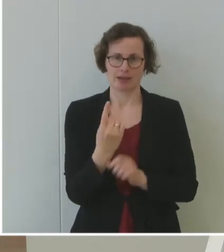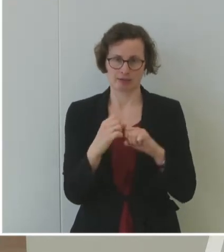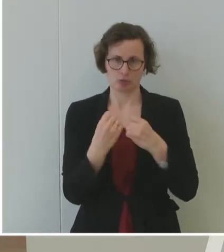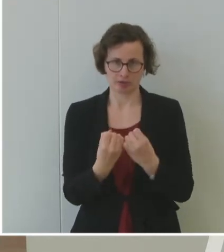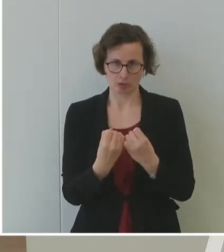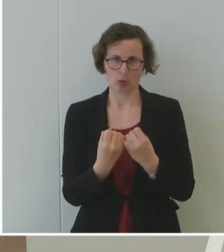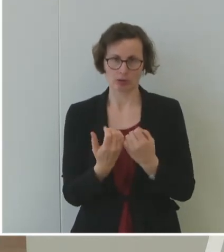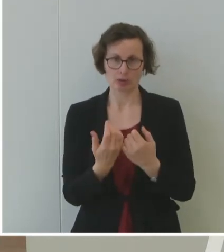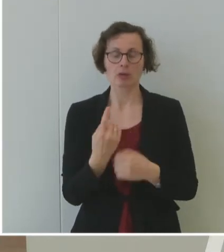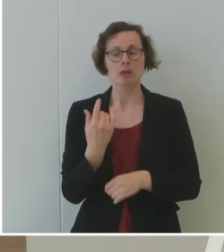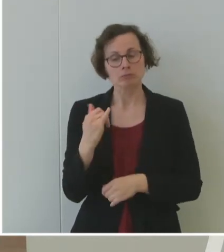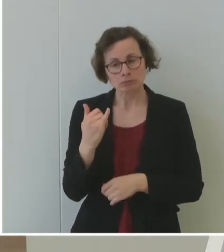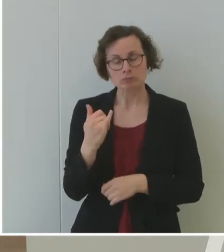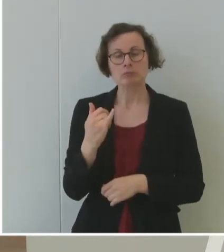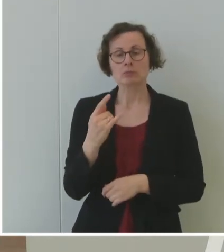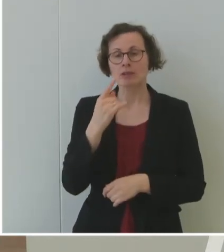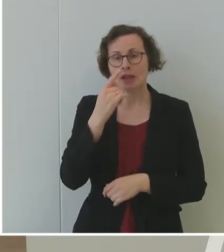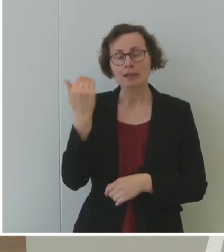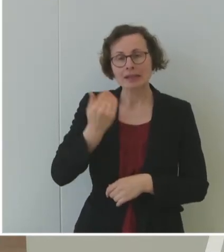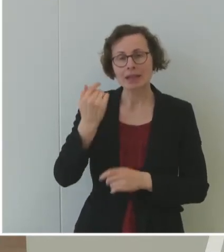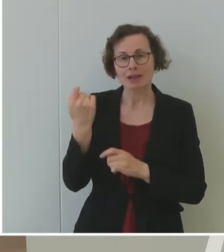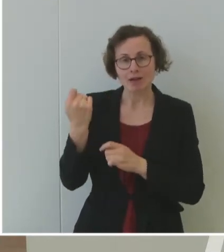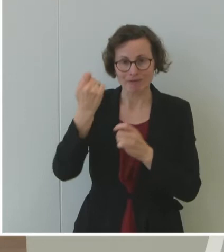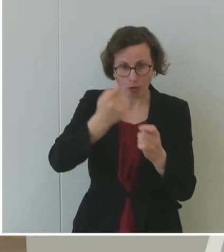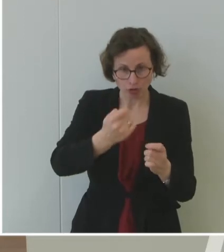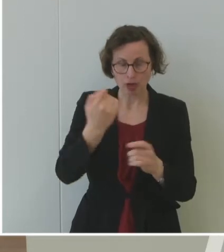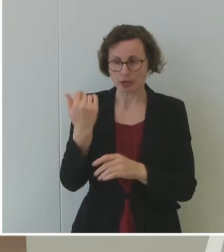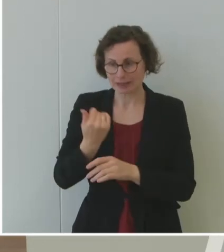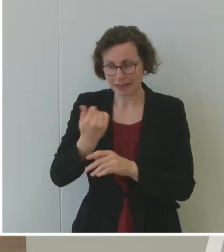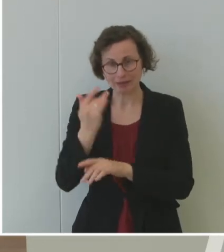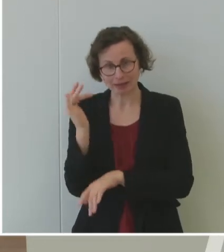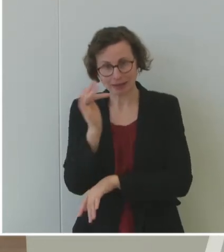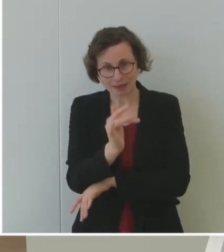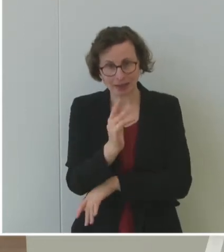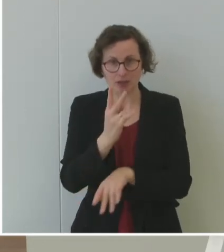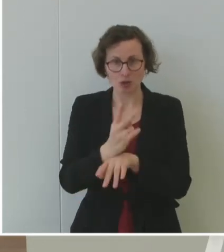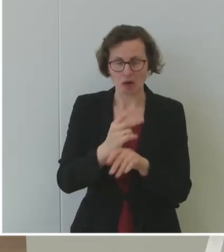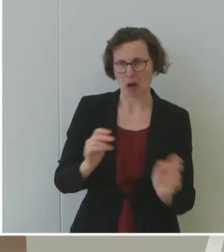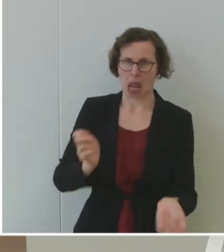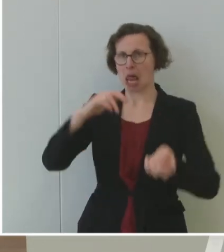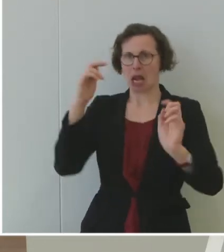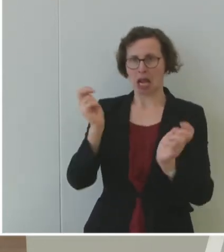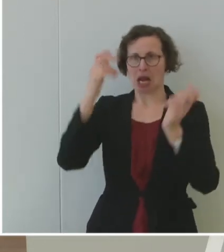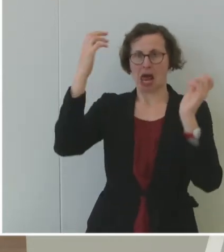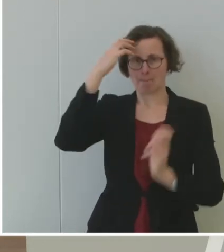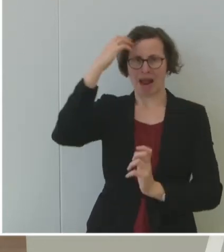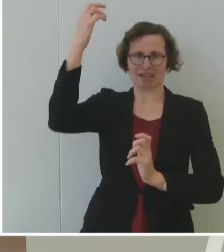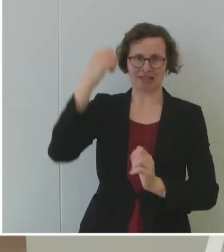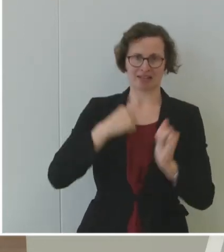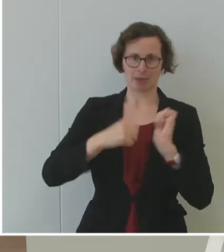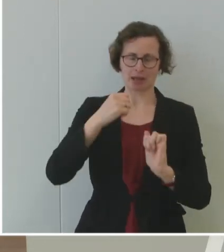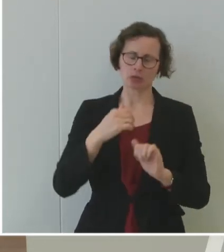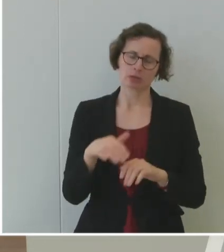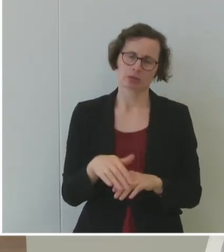Wir haben nur ein Problem, wenn Sie bei jedem Vorschlag und bei jeder Kritik, die wir äußern, gleich von Majestätsbeleidigung ausgehen, dann tut es mir leid, sehr